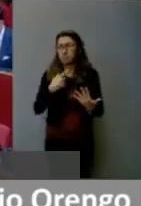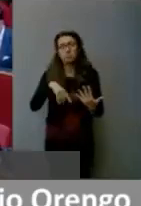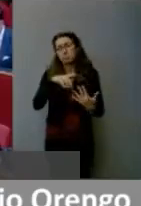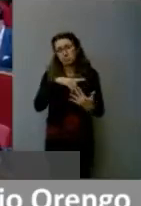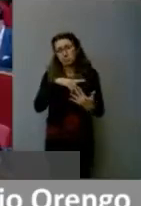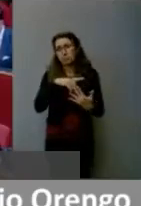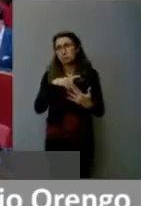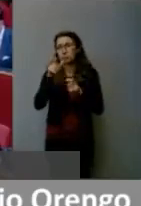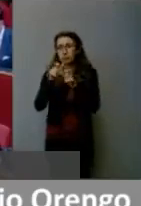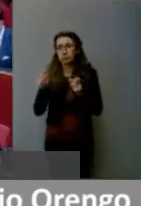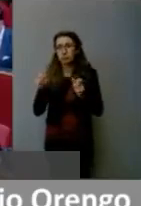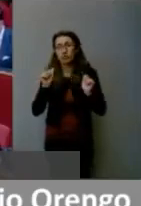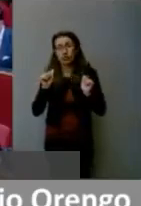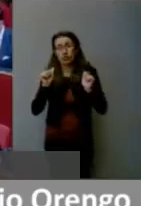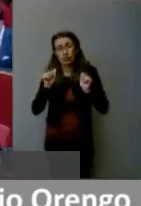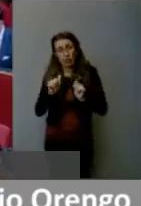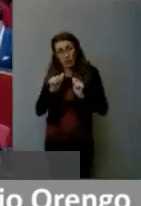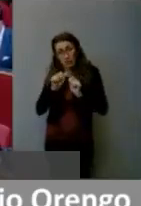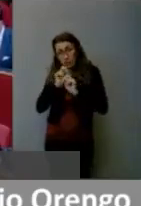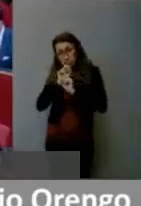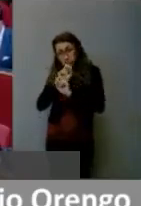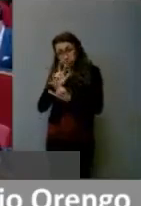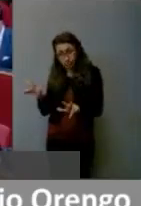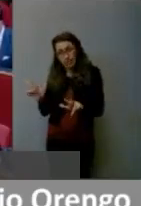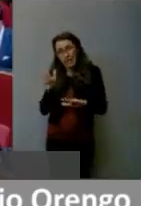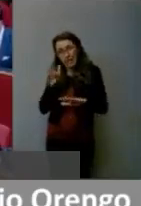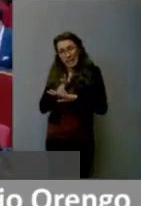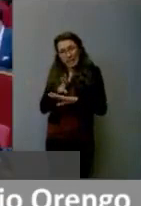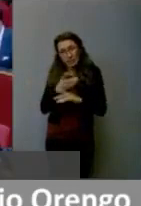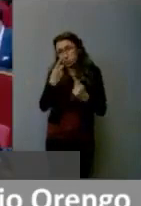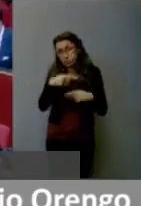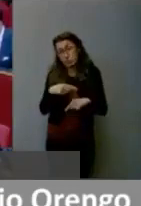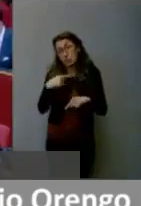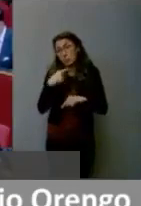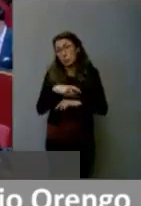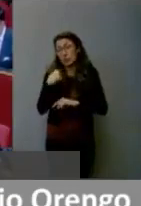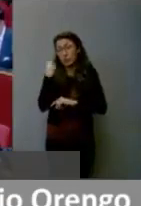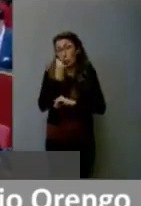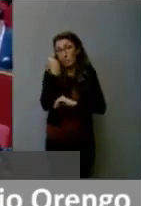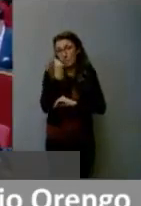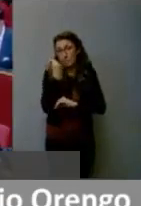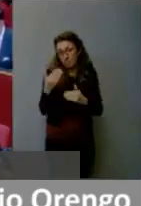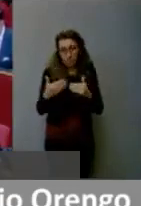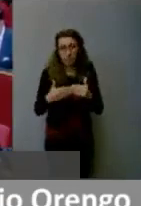ai cittadini di questo intervento che credo sia immediato e altrettanto